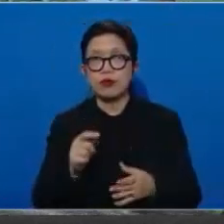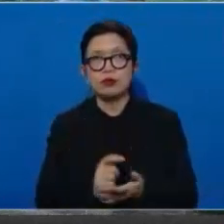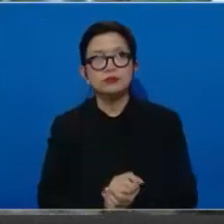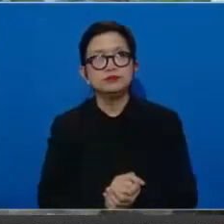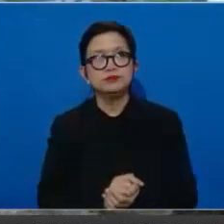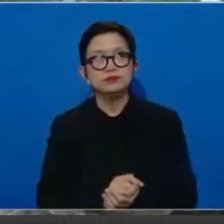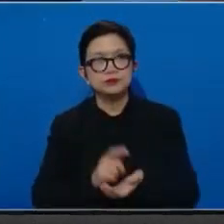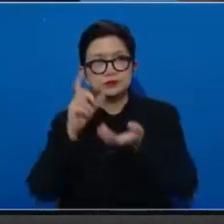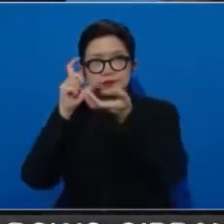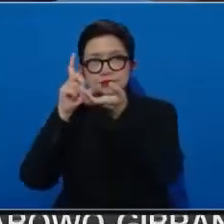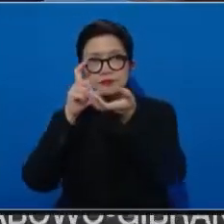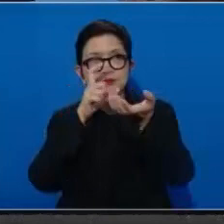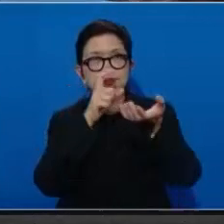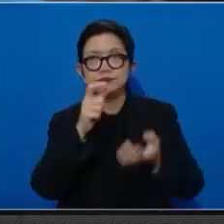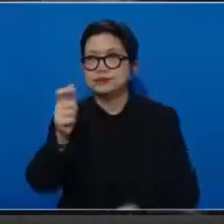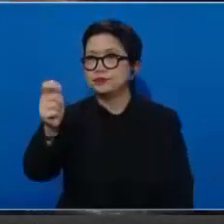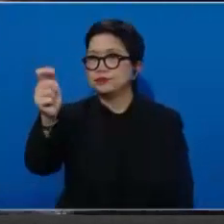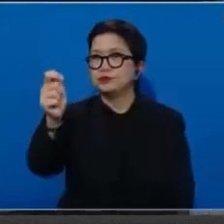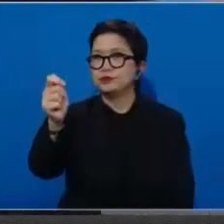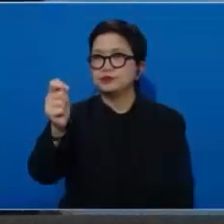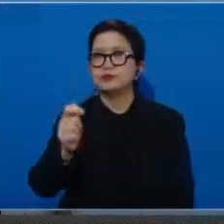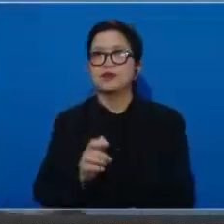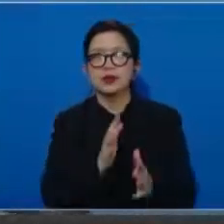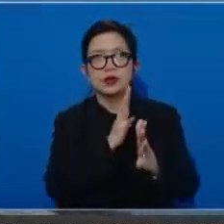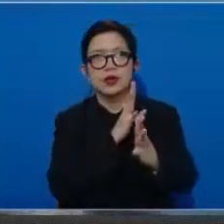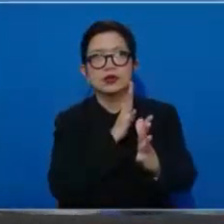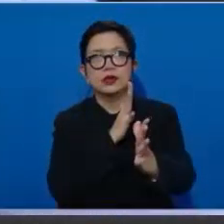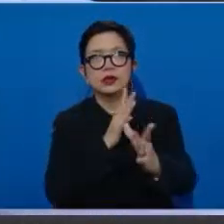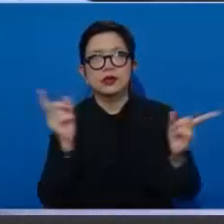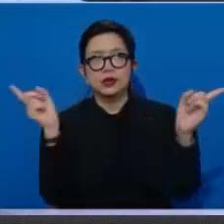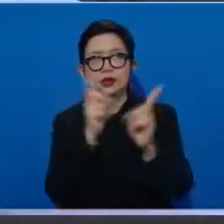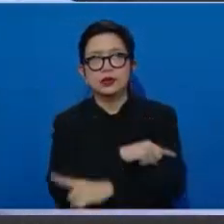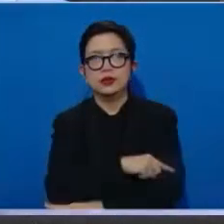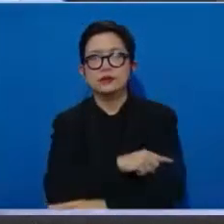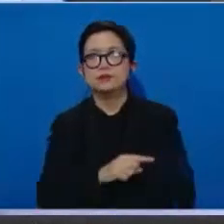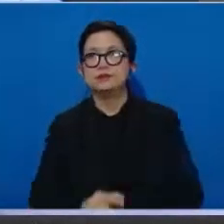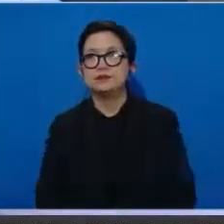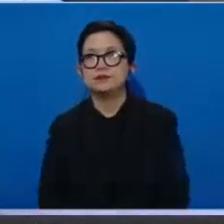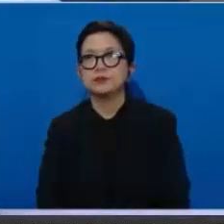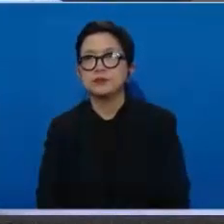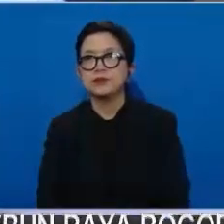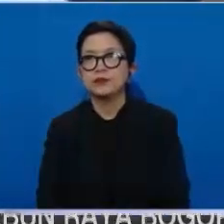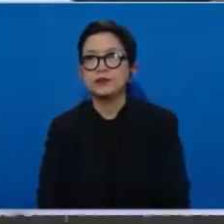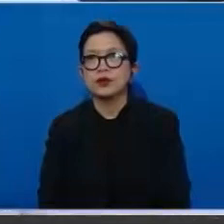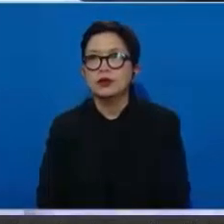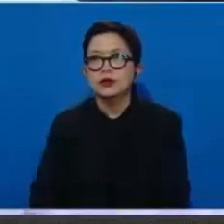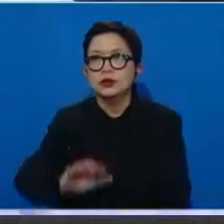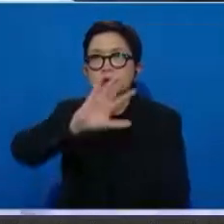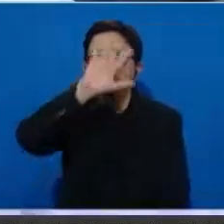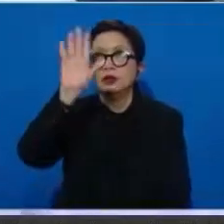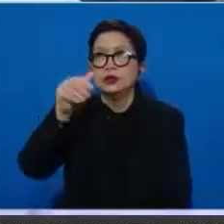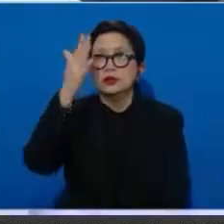para wisatawan harus rela antri dan bergantian. Pemandangannya sih cukup bagus ya, dan masih